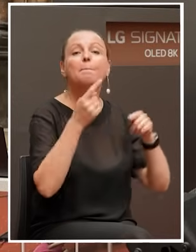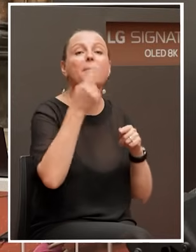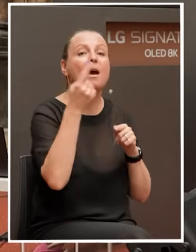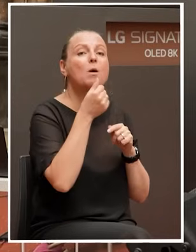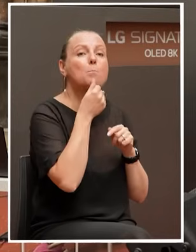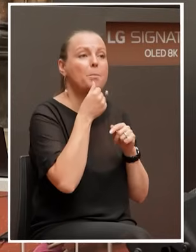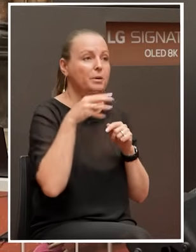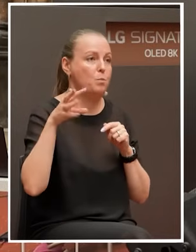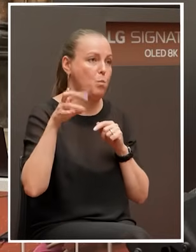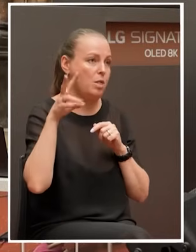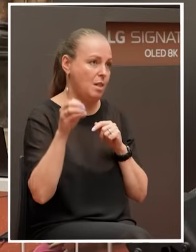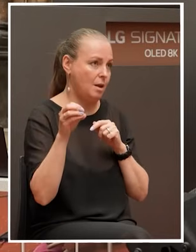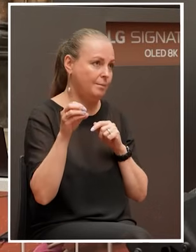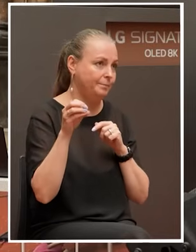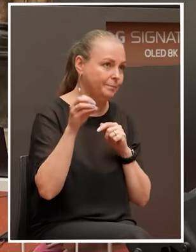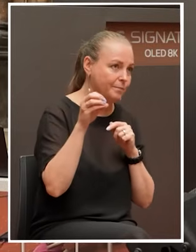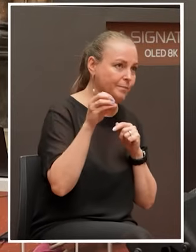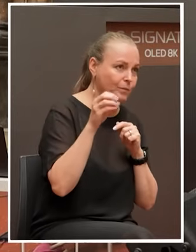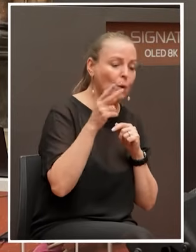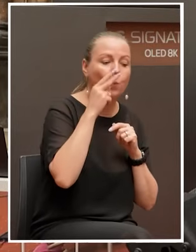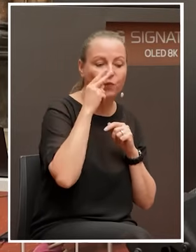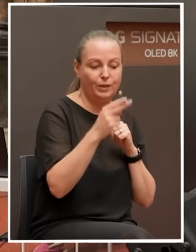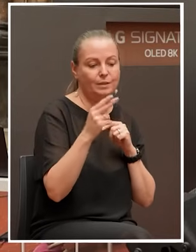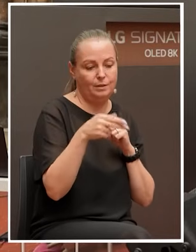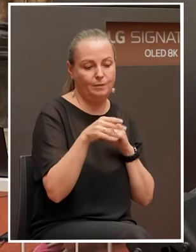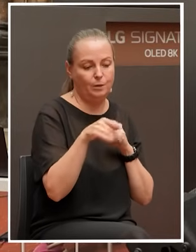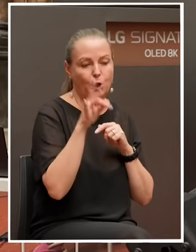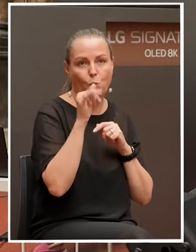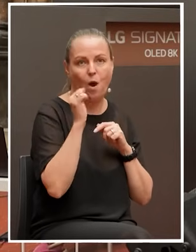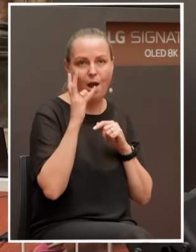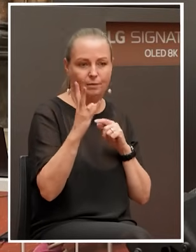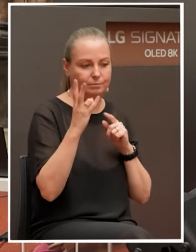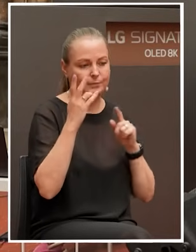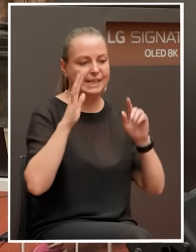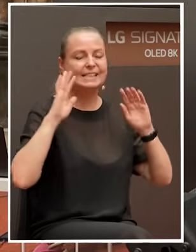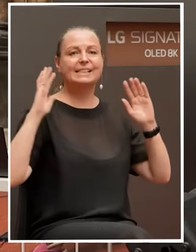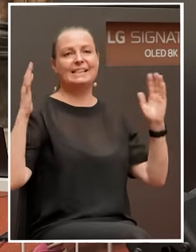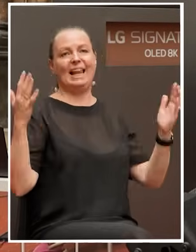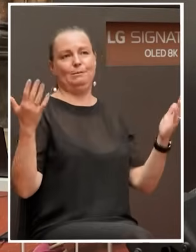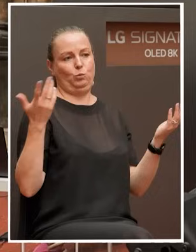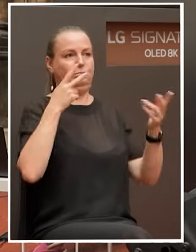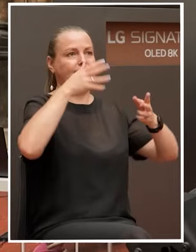попытка Моне увидеть Руан как бы целиком, скорее эскиз.